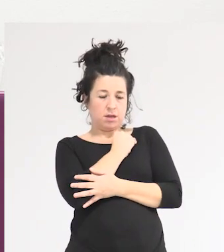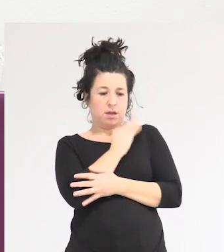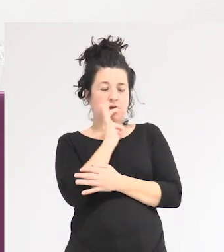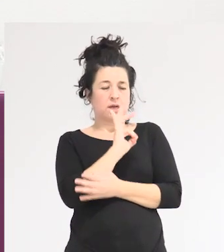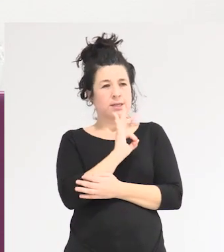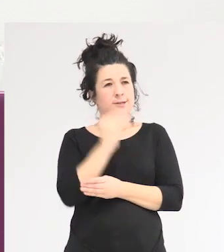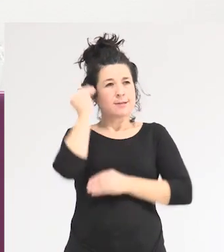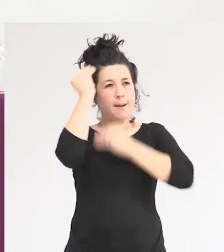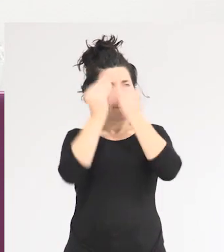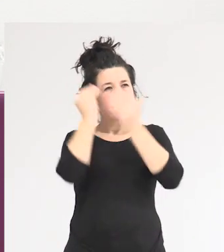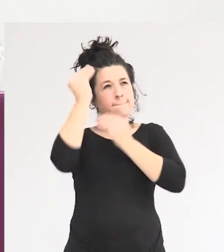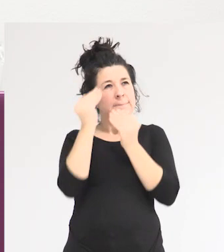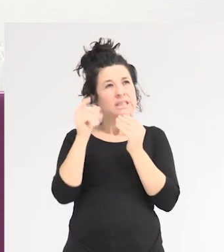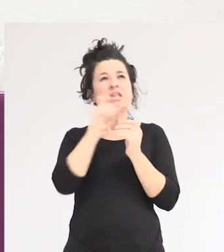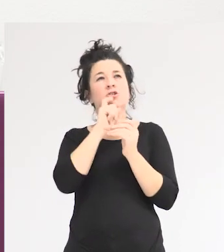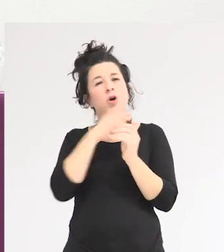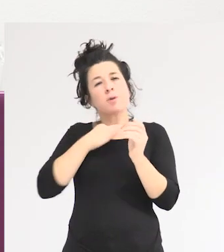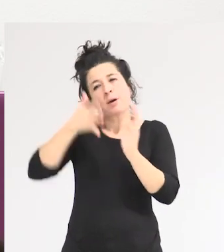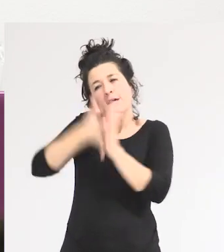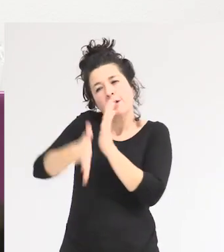nola deskribatu dezaken pentsatzen ari da.